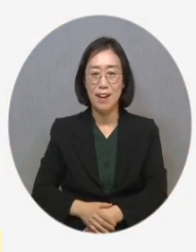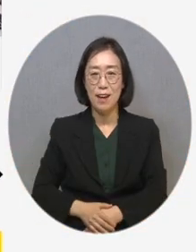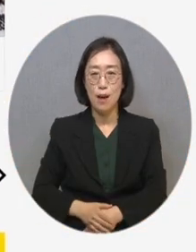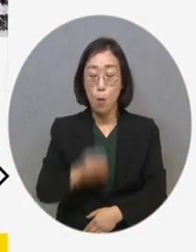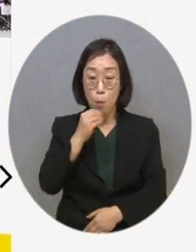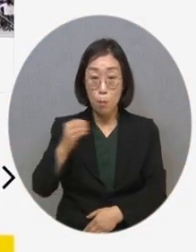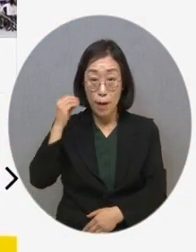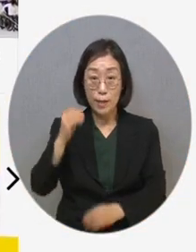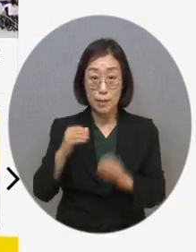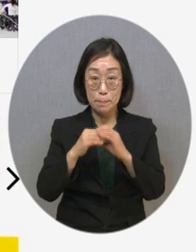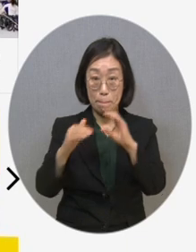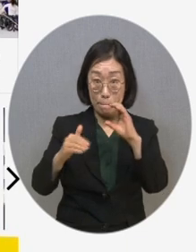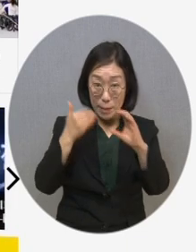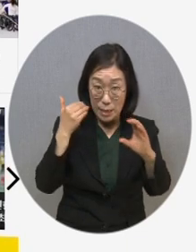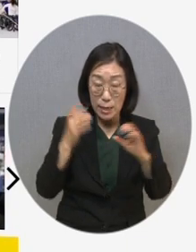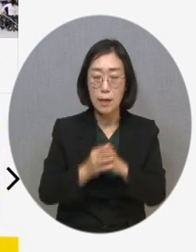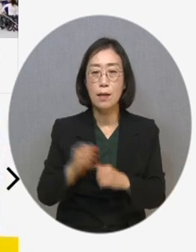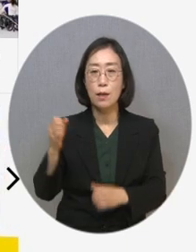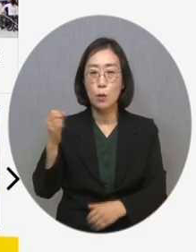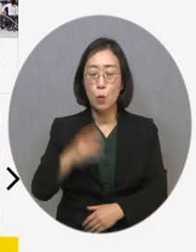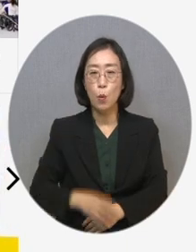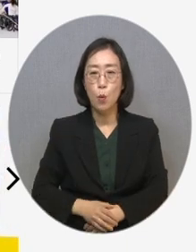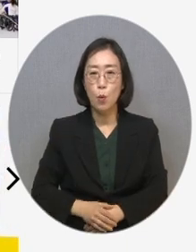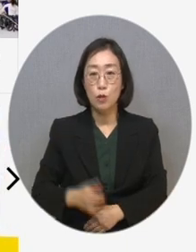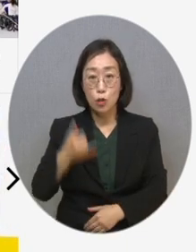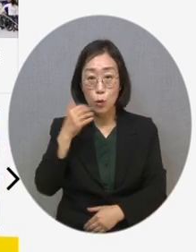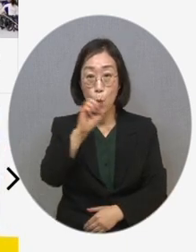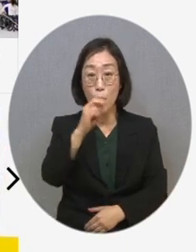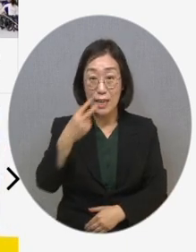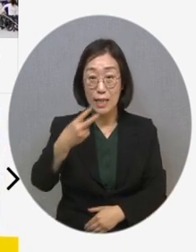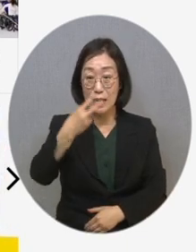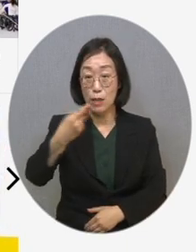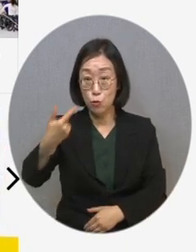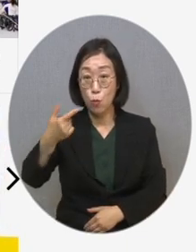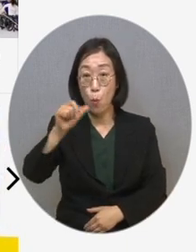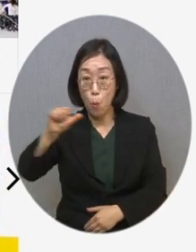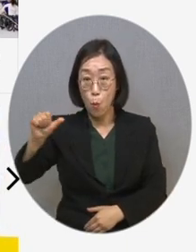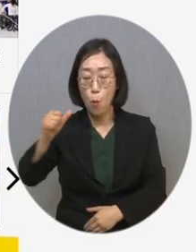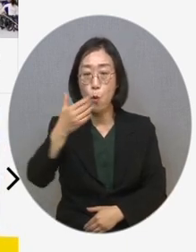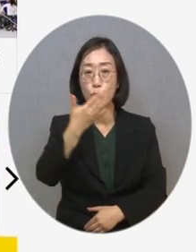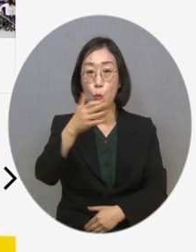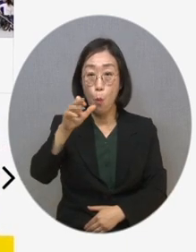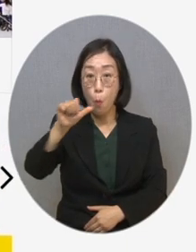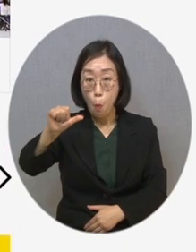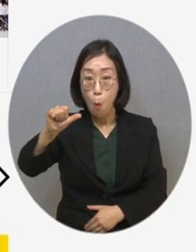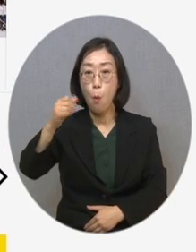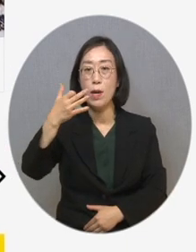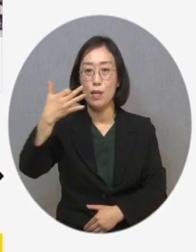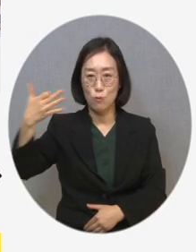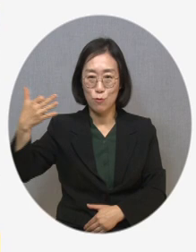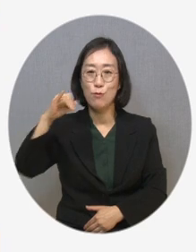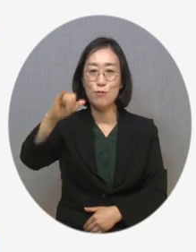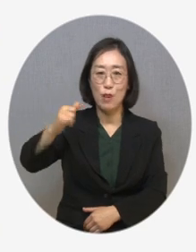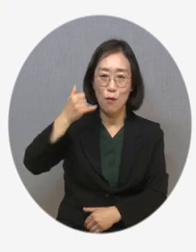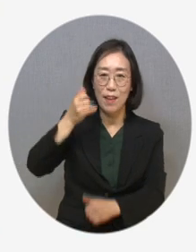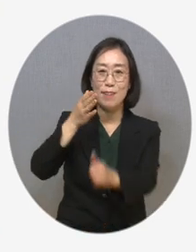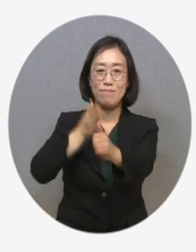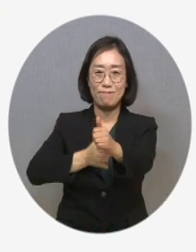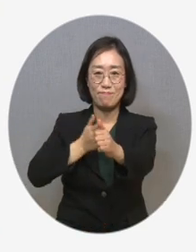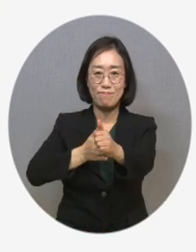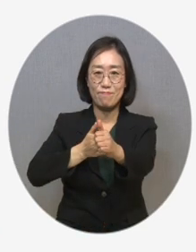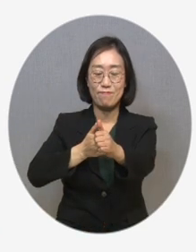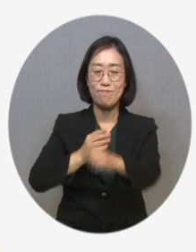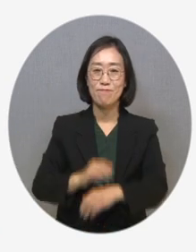뉴스 홈페이지 또는 전자 후편 전화번호 02265 5에 951 9로 많은 제보